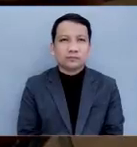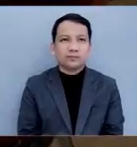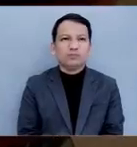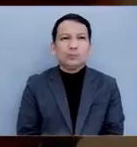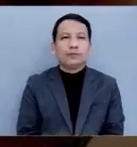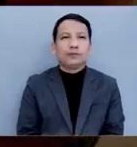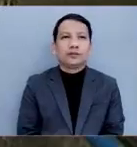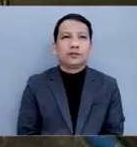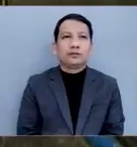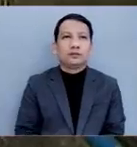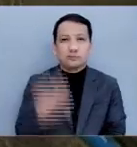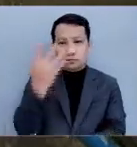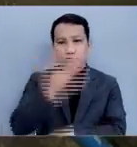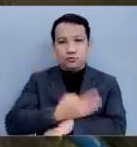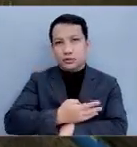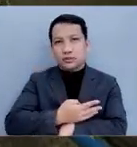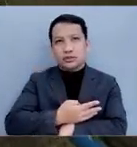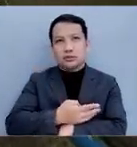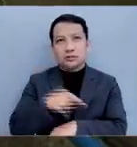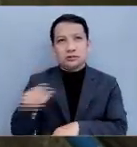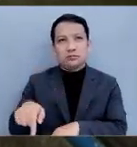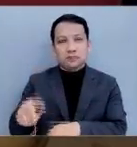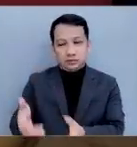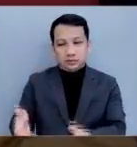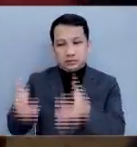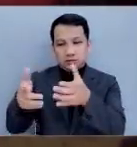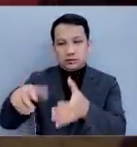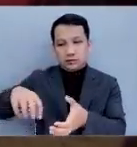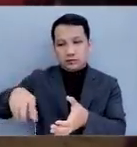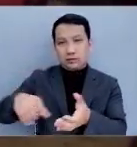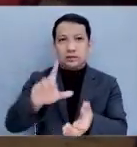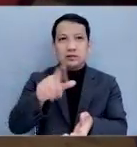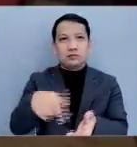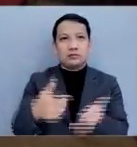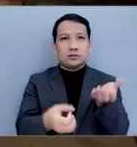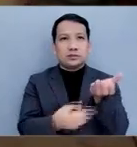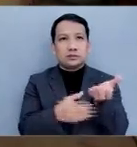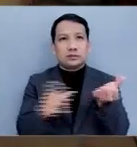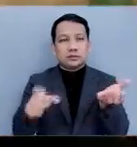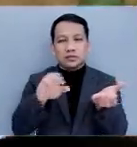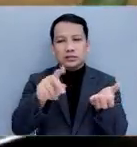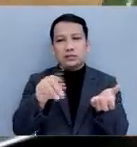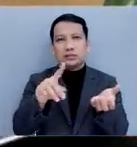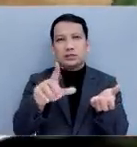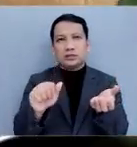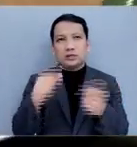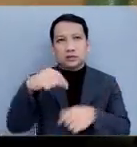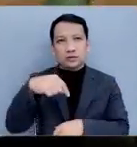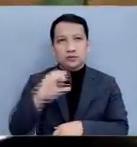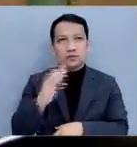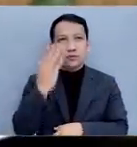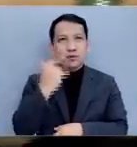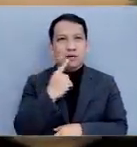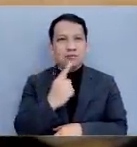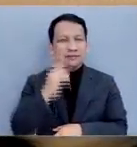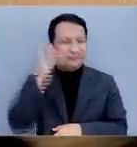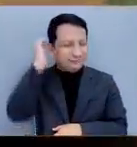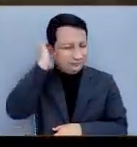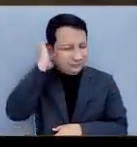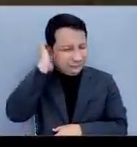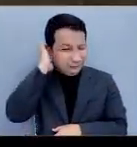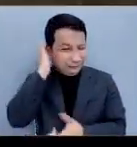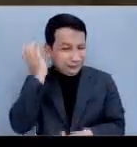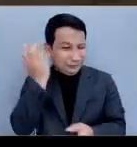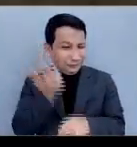Apat na araw lang tumatagal ang isang tangke ng LPG sa karinderya ni Editha sa Quezon City. Kaya sakit sa ulo niya